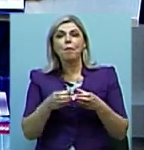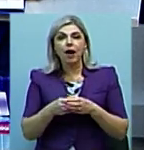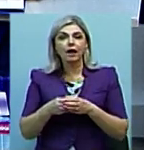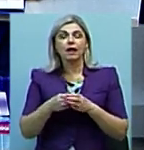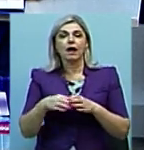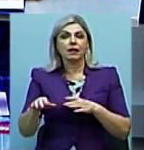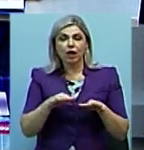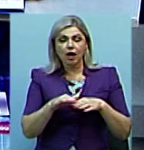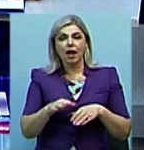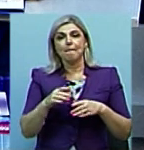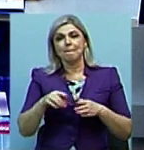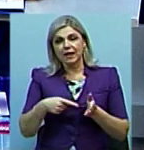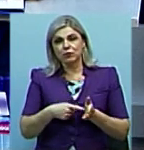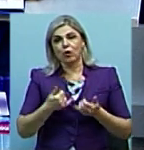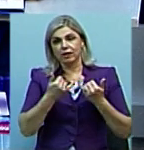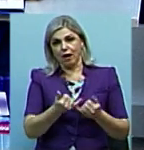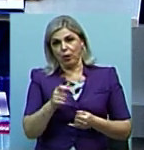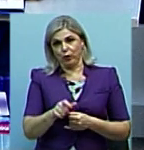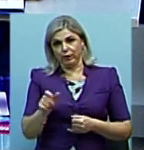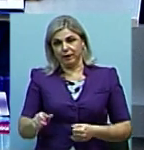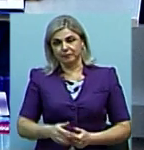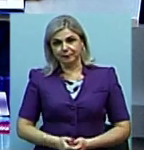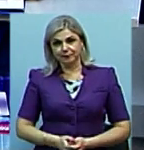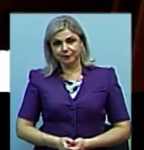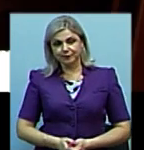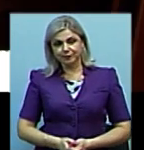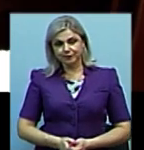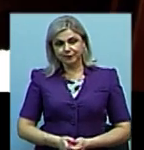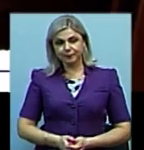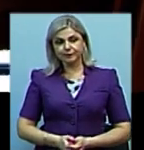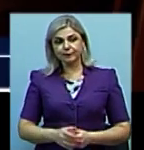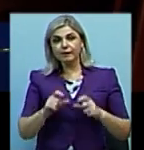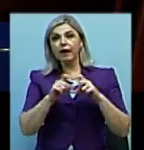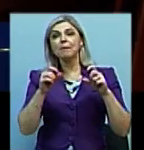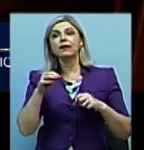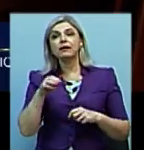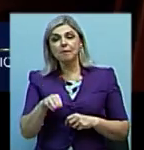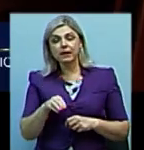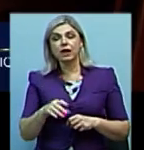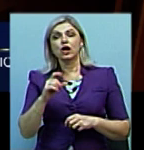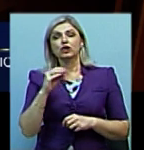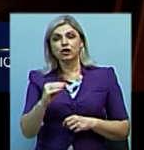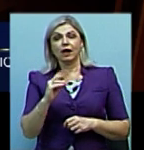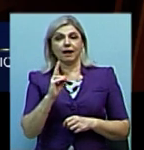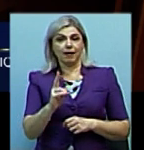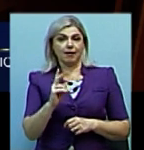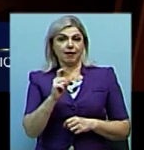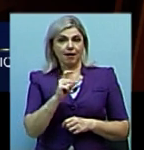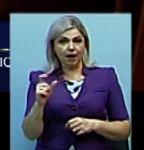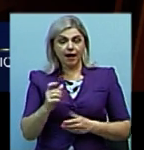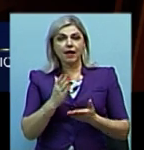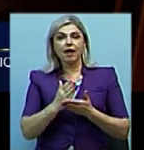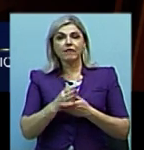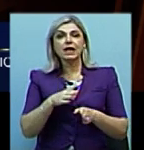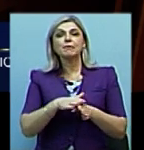цього зібрали позачергове засідання виконкому. Департамент житлово-комунального господарства Миколаївської міської ради є виконавчим